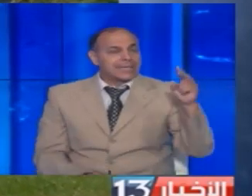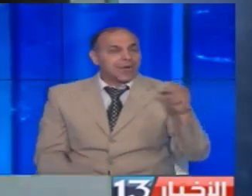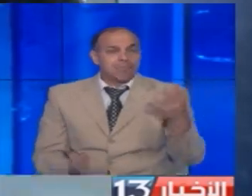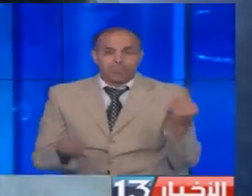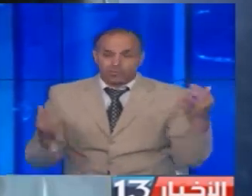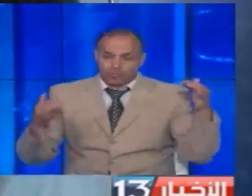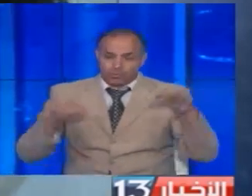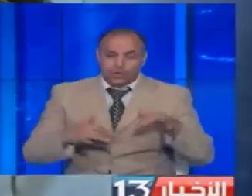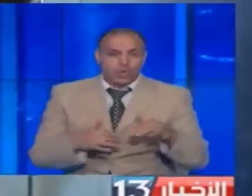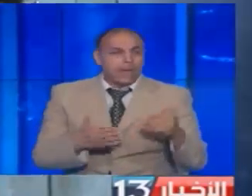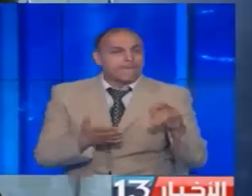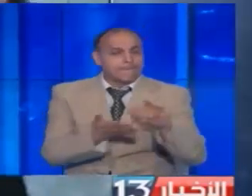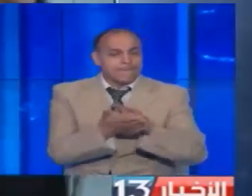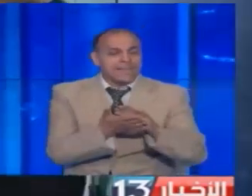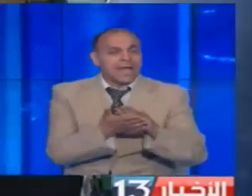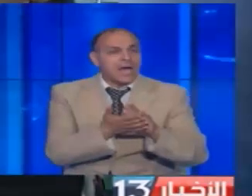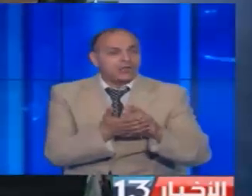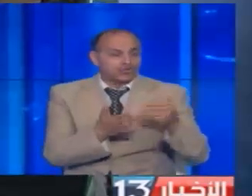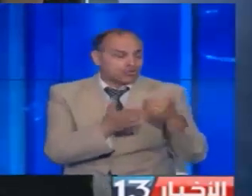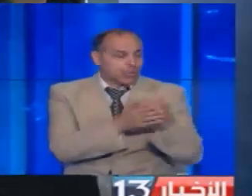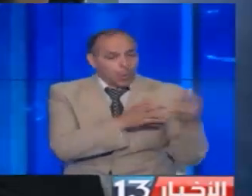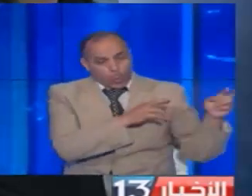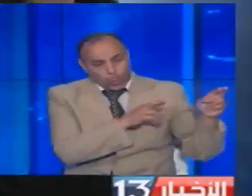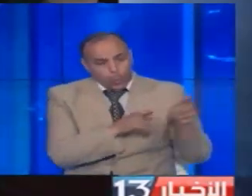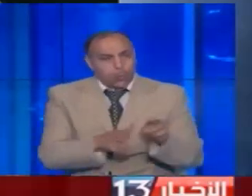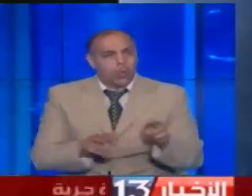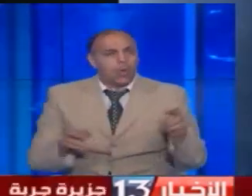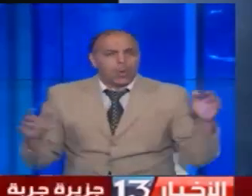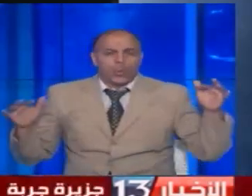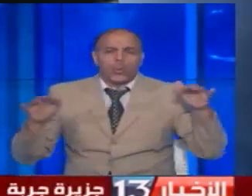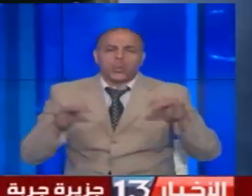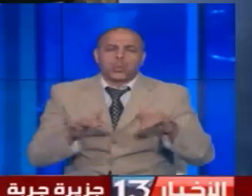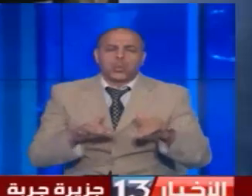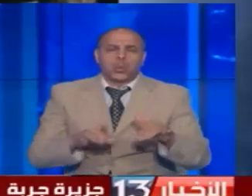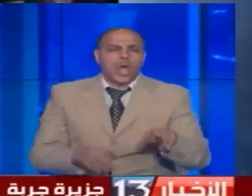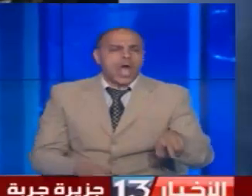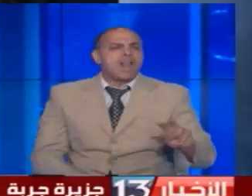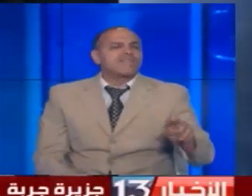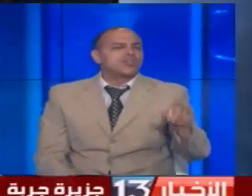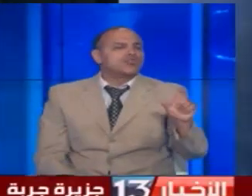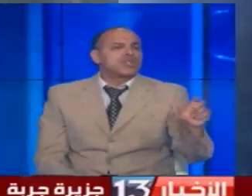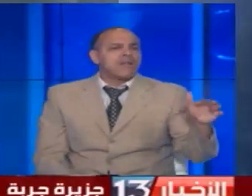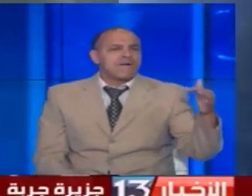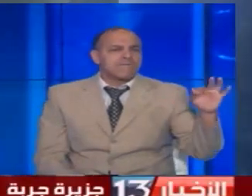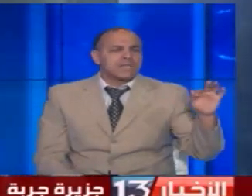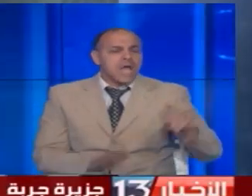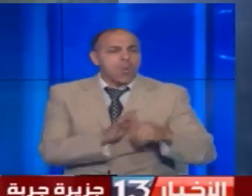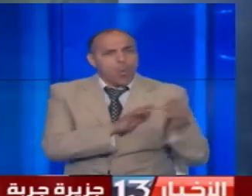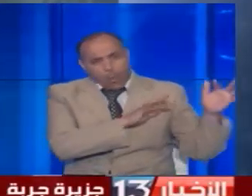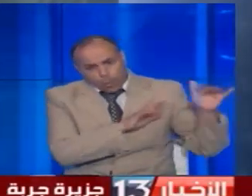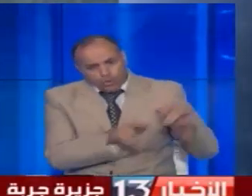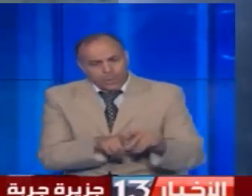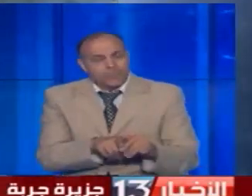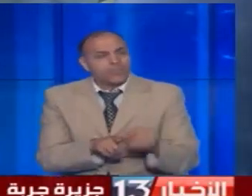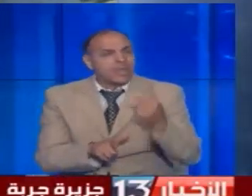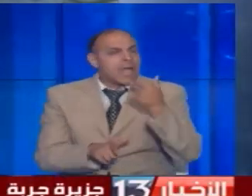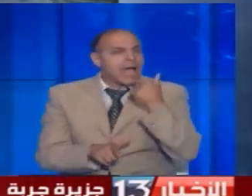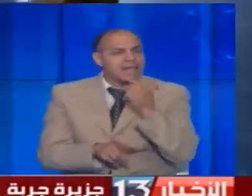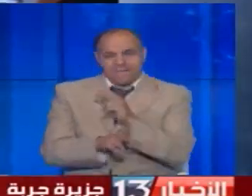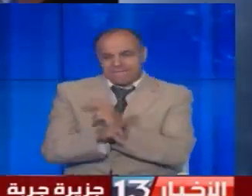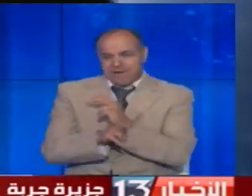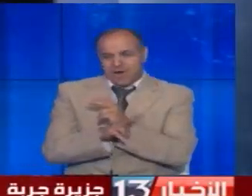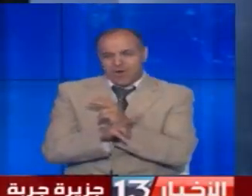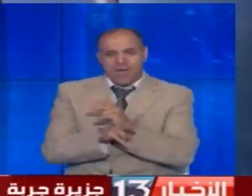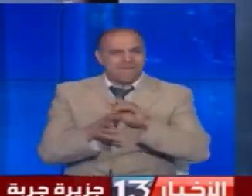مكثفة شهدها مطار جربة جرجيس الدولي، حيث توافد على الجزيرة 1000 سائح من فرنسا لأول مرة لقضاء عطلة